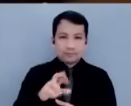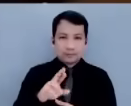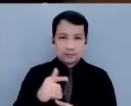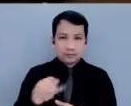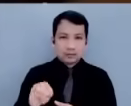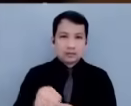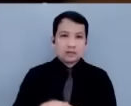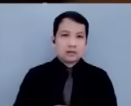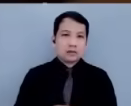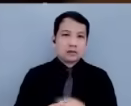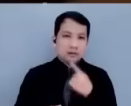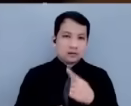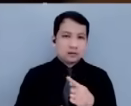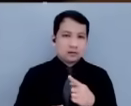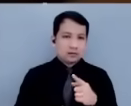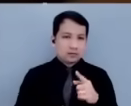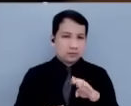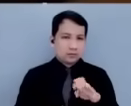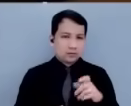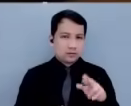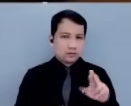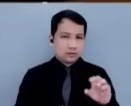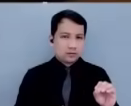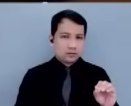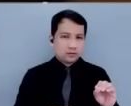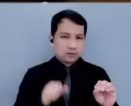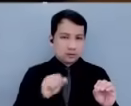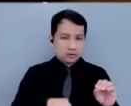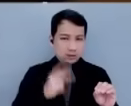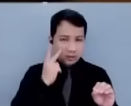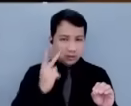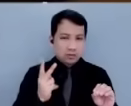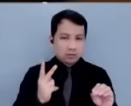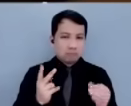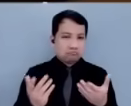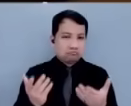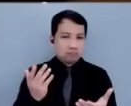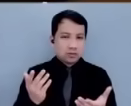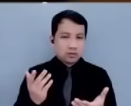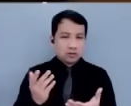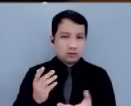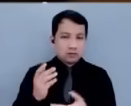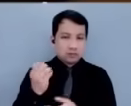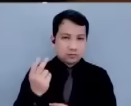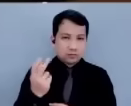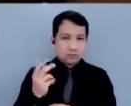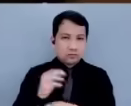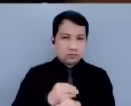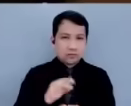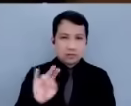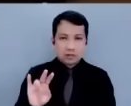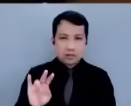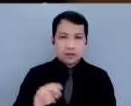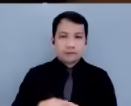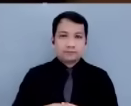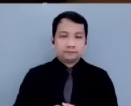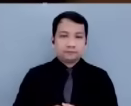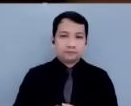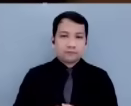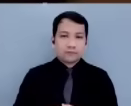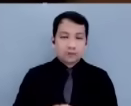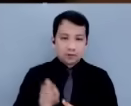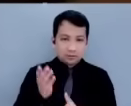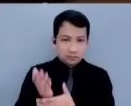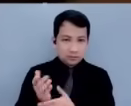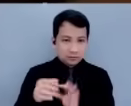BRP Malabrigo came into contact with those ships just after midnight on March the 7th. And for several hours going from south